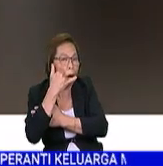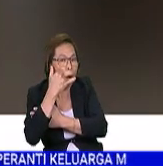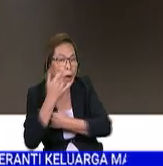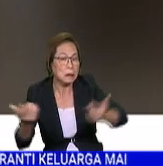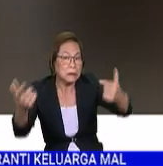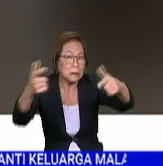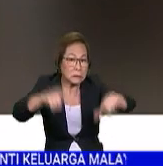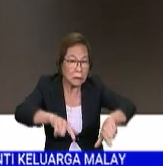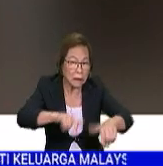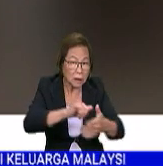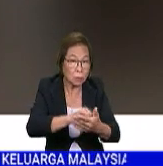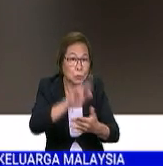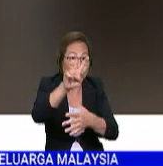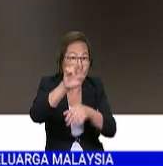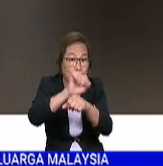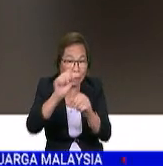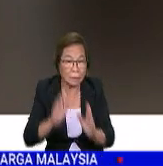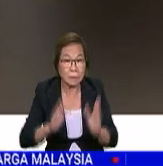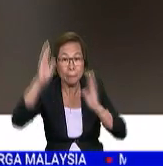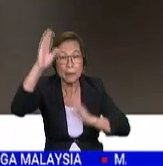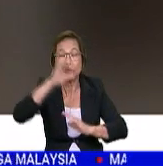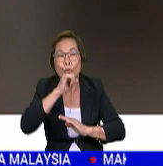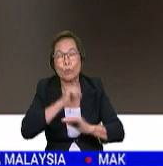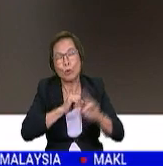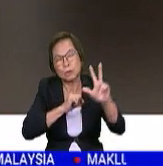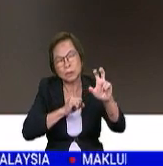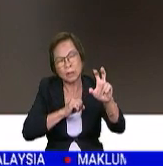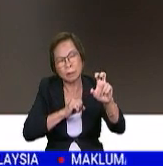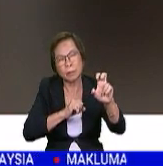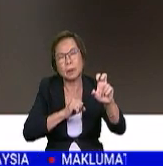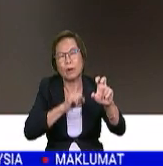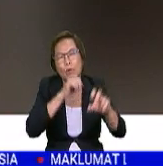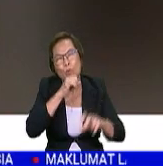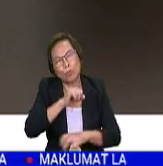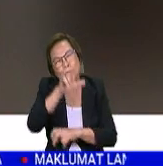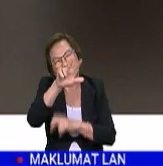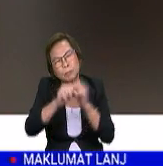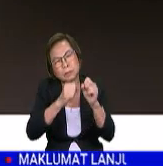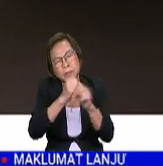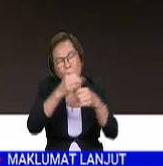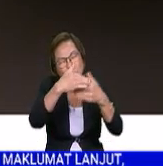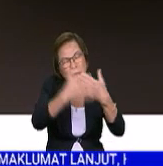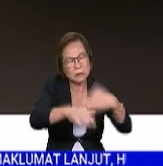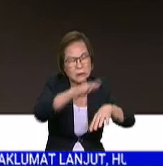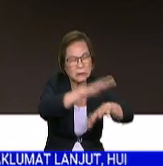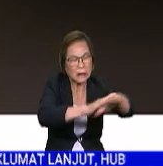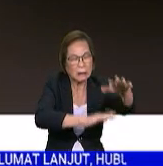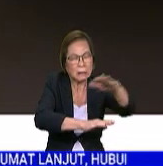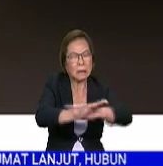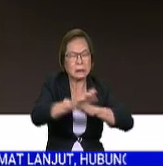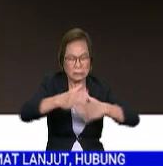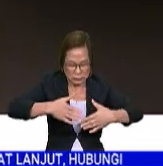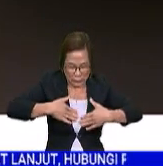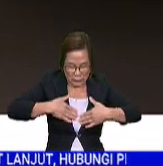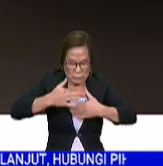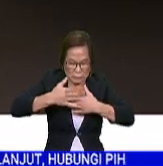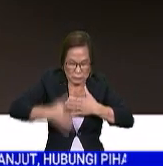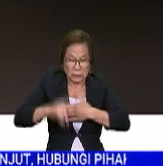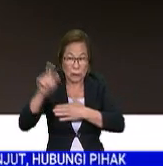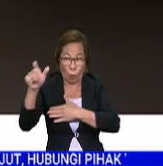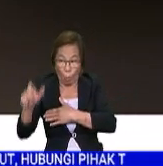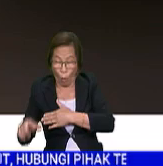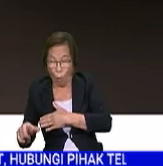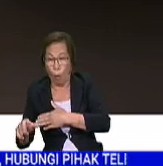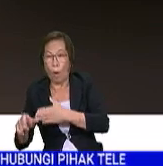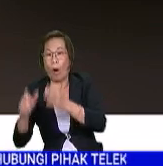kejadian tersebut dua pekerja tempatan berumur tiga tahun mengalami kecederaan di bahagian tangan dan dada manakala seorang